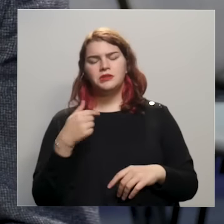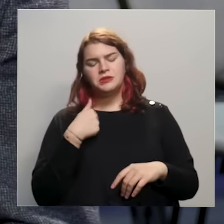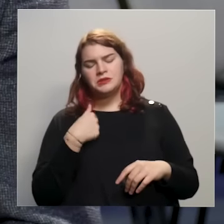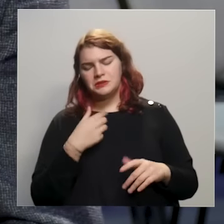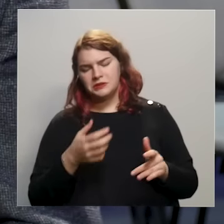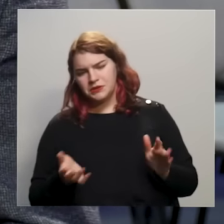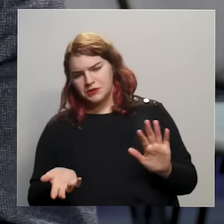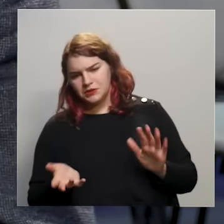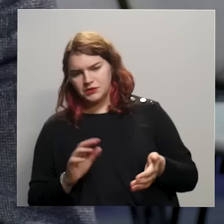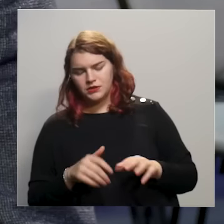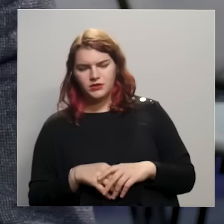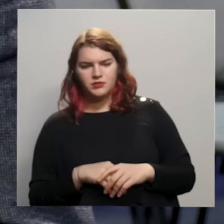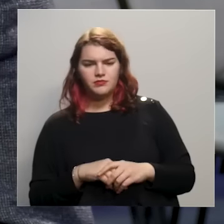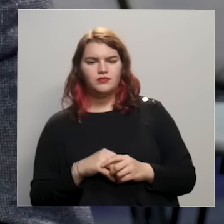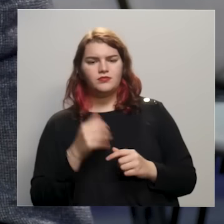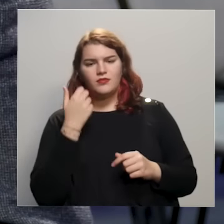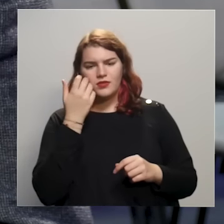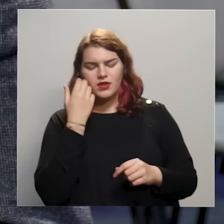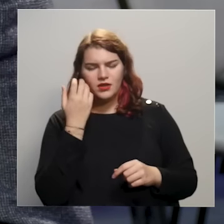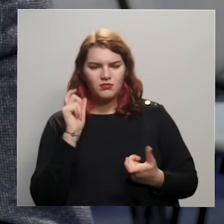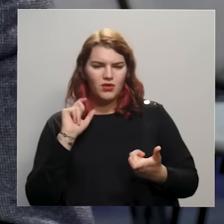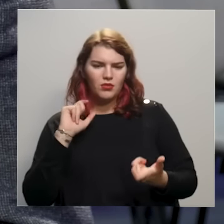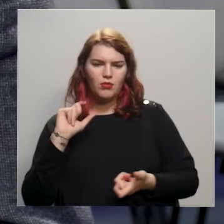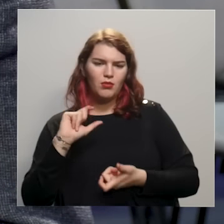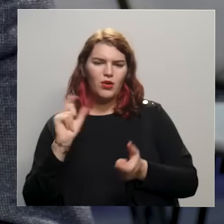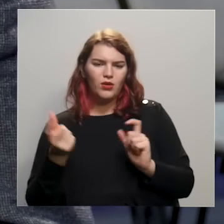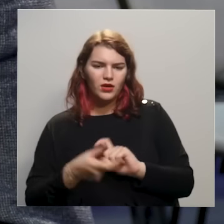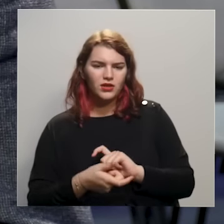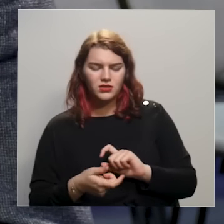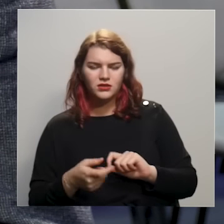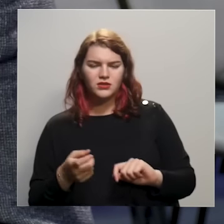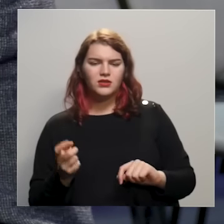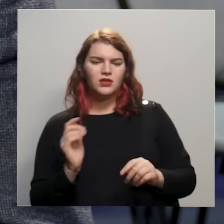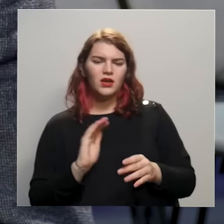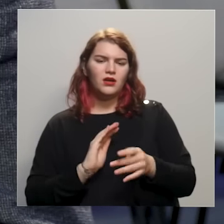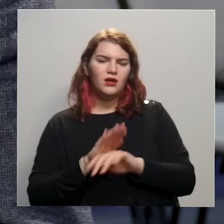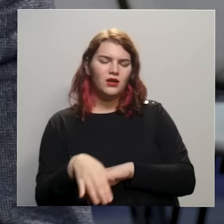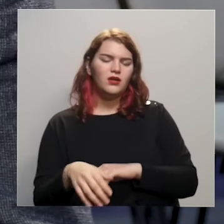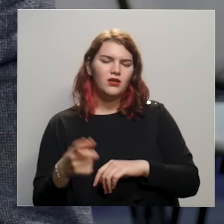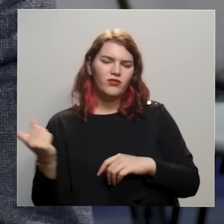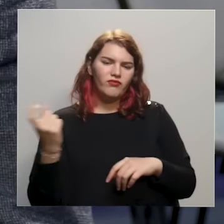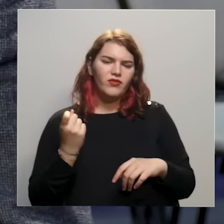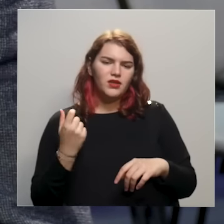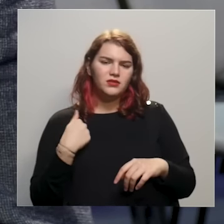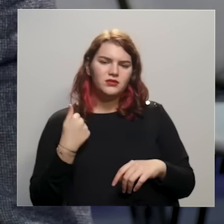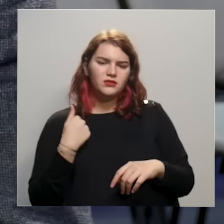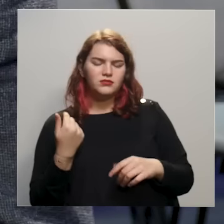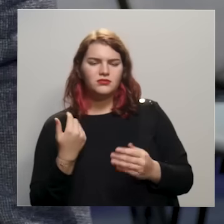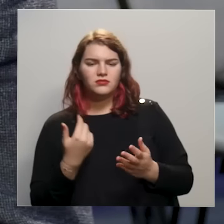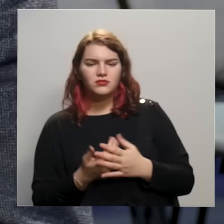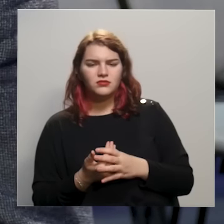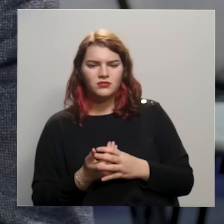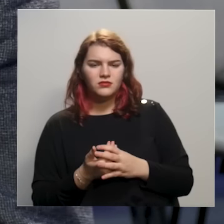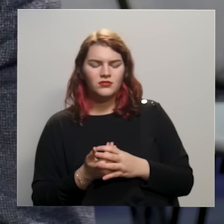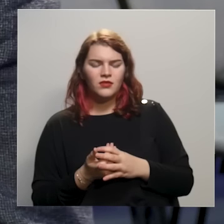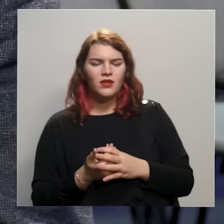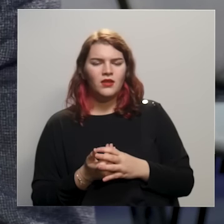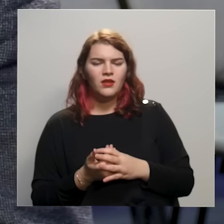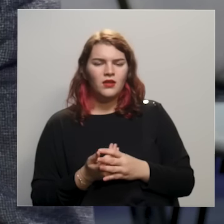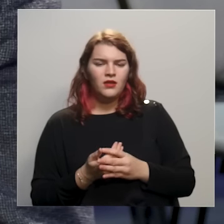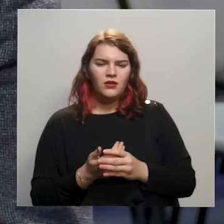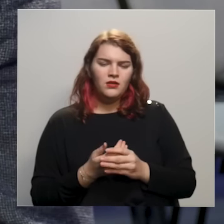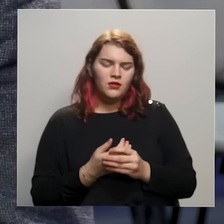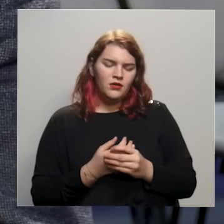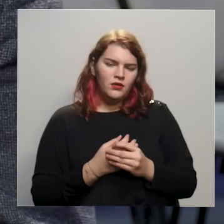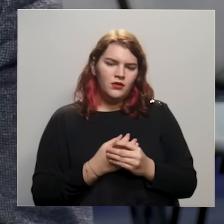că în momentul pocăinței mele a venit tot așa într-o... Am